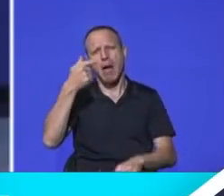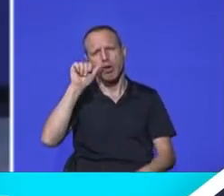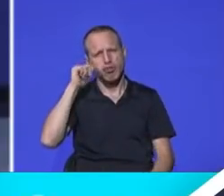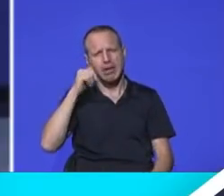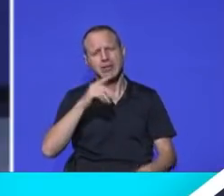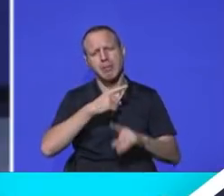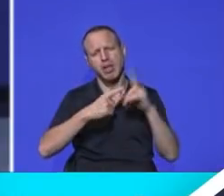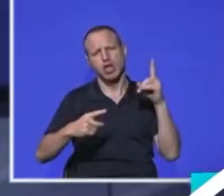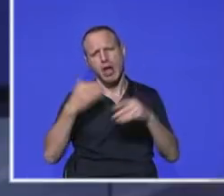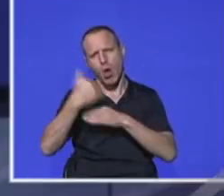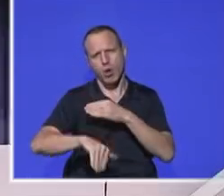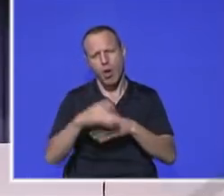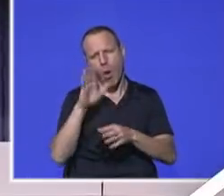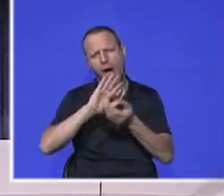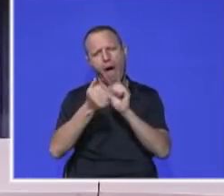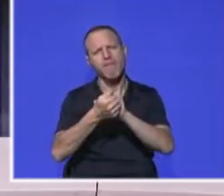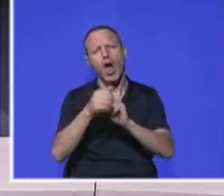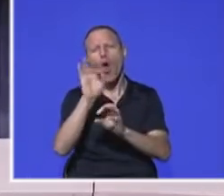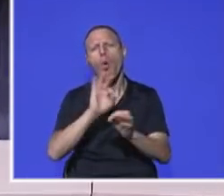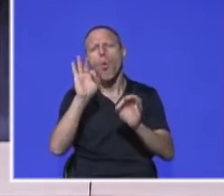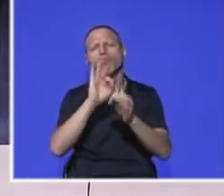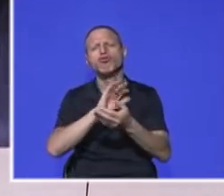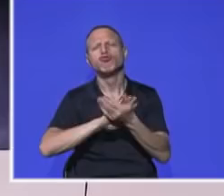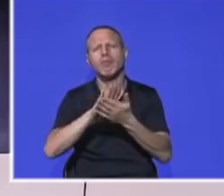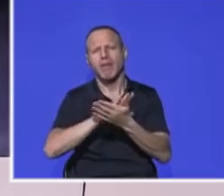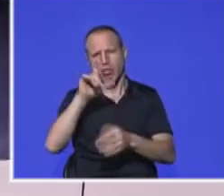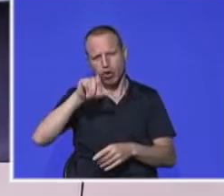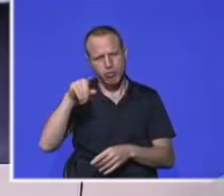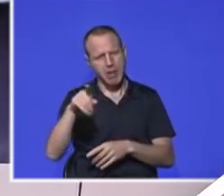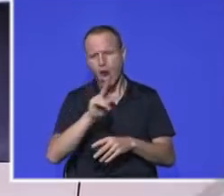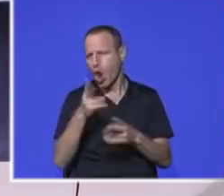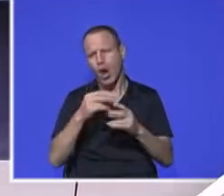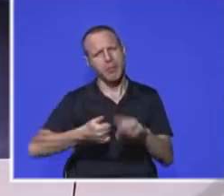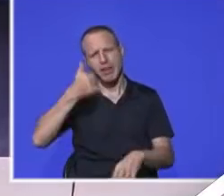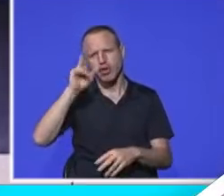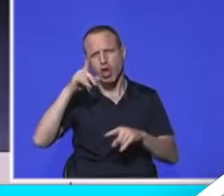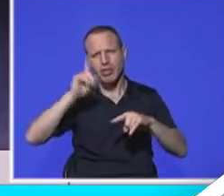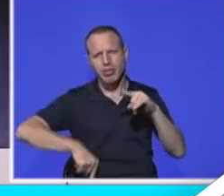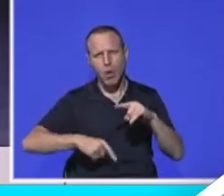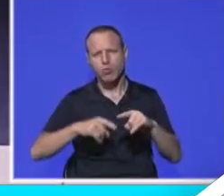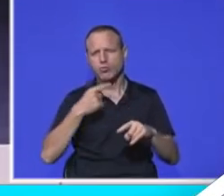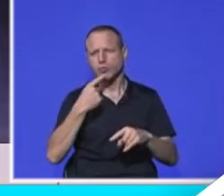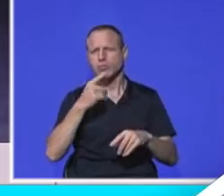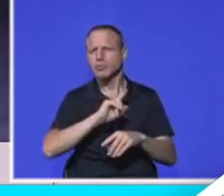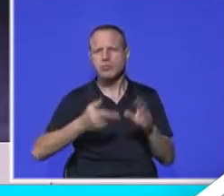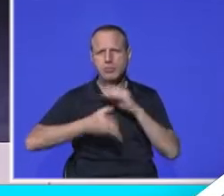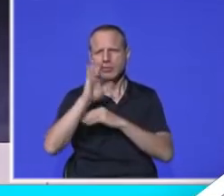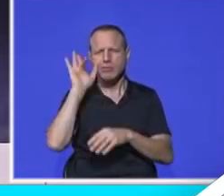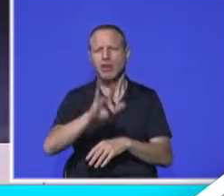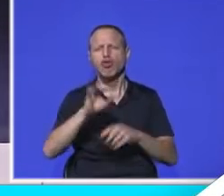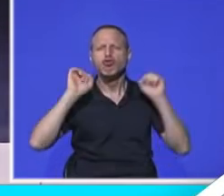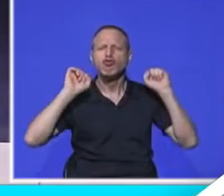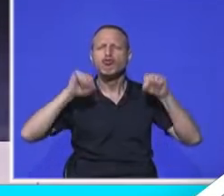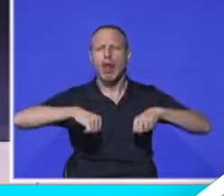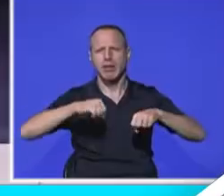דבר. ואנשים כאלה לא יכולים להנהיג בסופו של דבר, יש כאן טעות. יש כאן טעות שאומרים שאסור לצאת נגד השליט, נגד המנהיג, לא